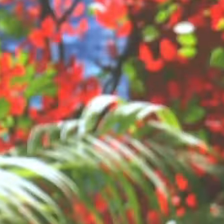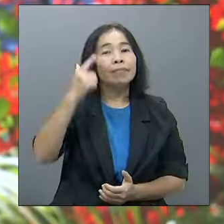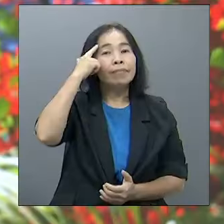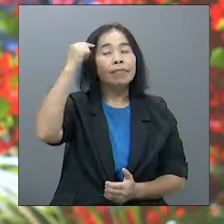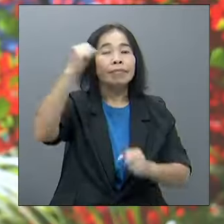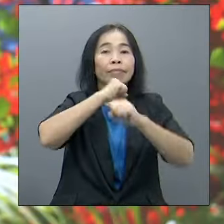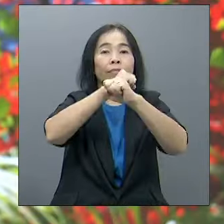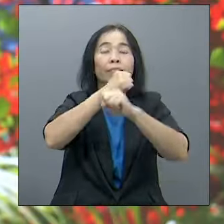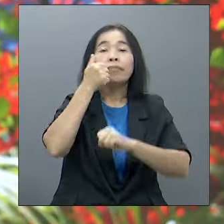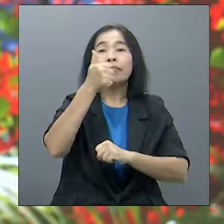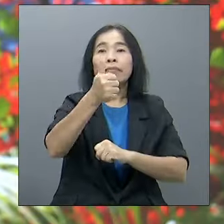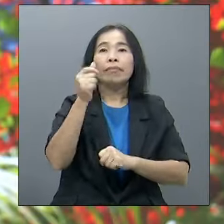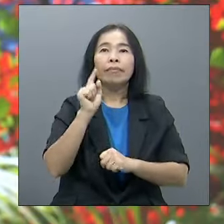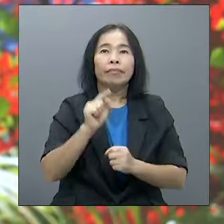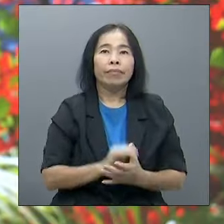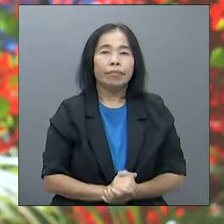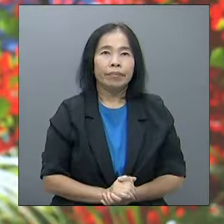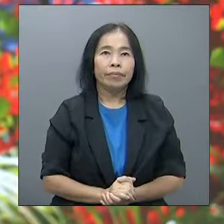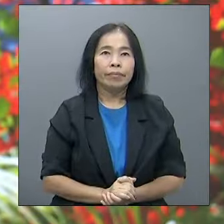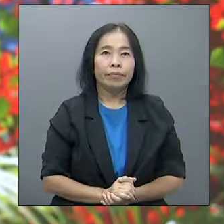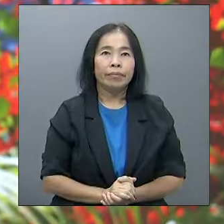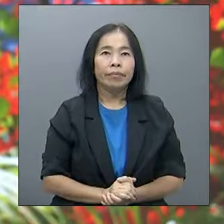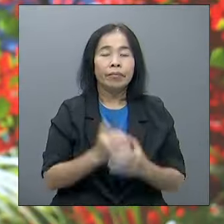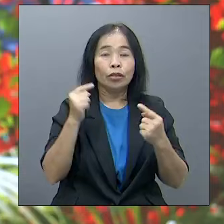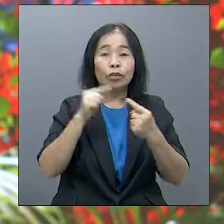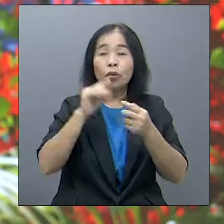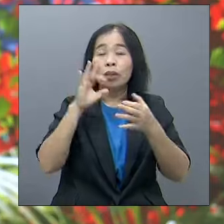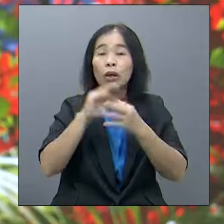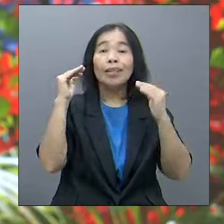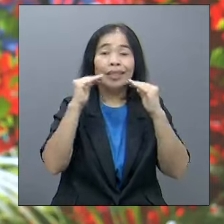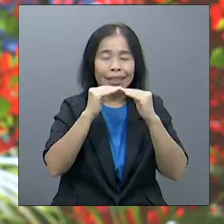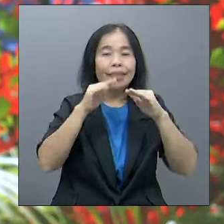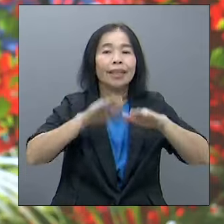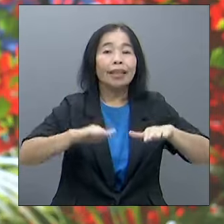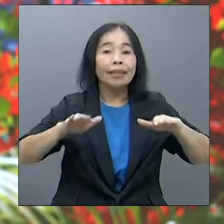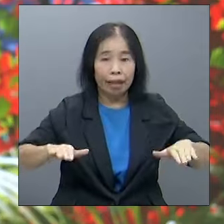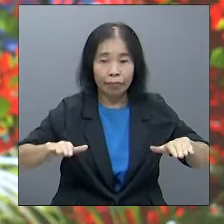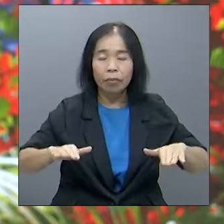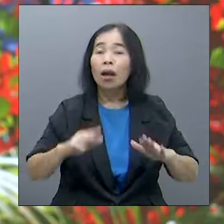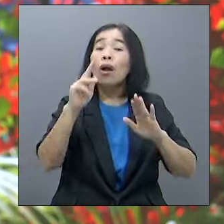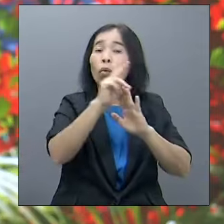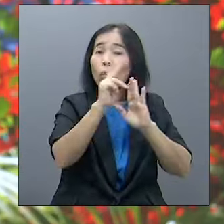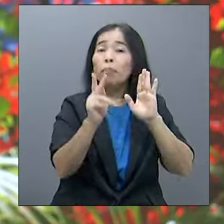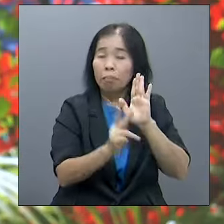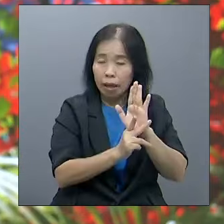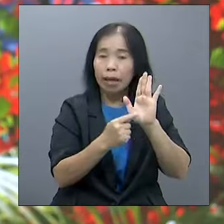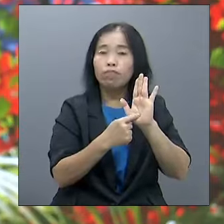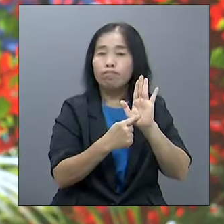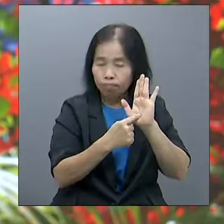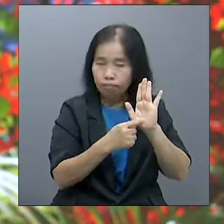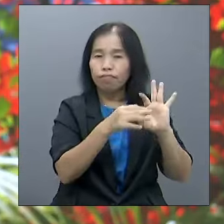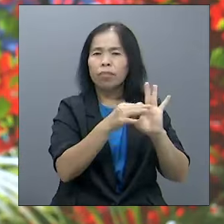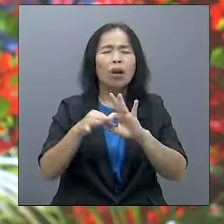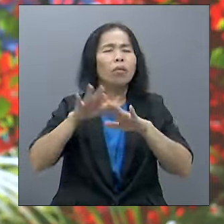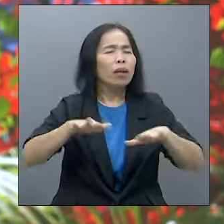รู้ทันกันได้ค่ะคุณผู้ชมคะว่าด้วยเรื่องของสิทธิเด็กค่ะจริงๆเนี่ยกฎหมายเนี่ยมีกฎหมายที่เกี่ยวกับเด็กๆมากม